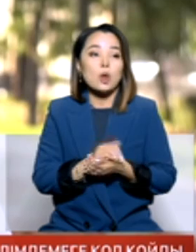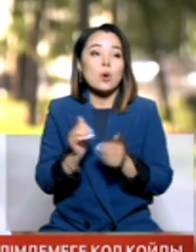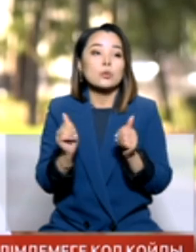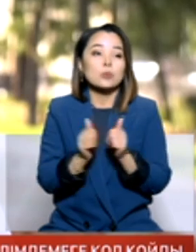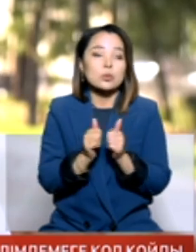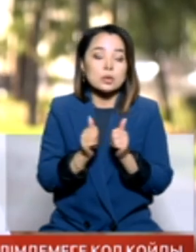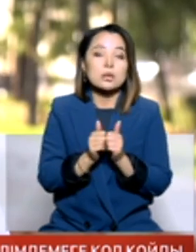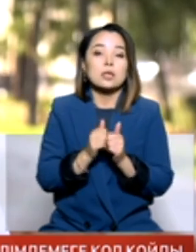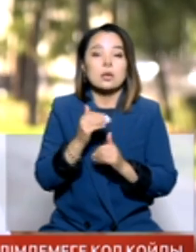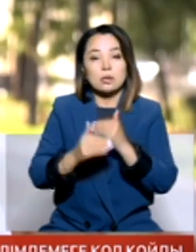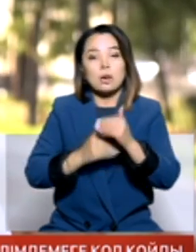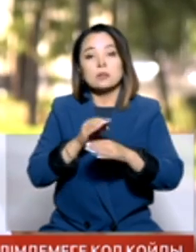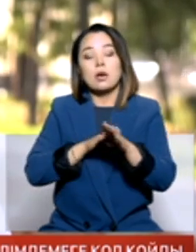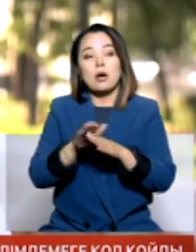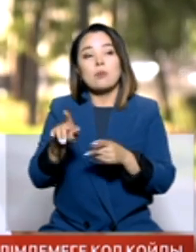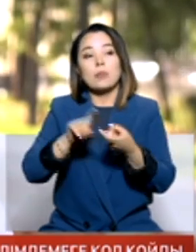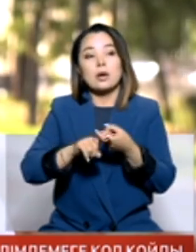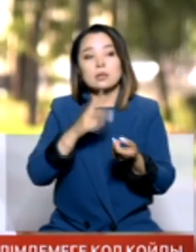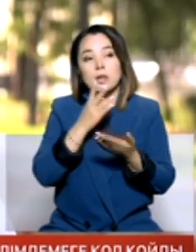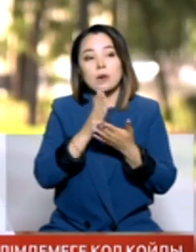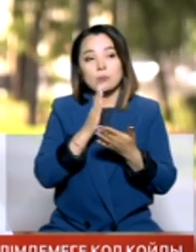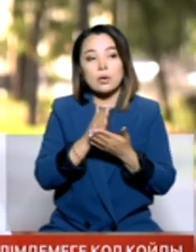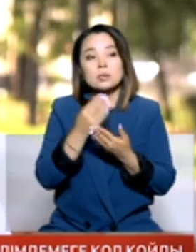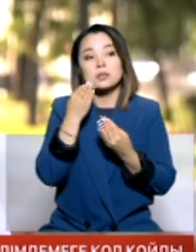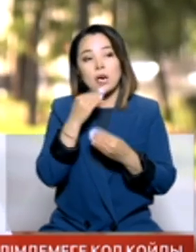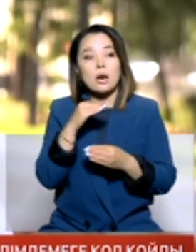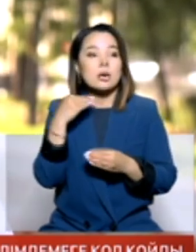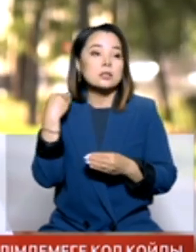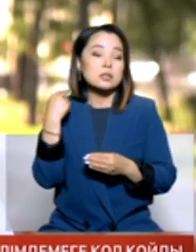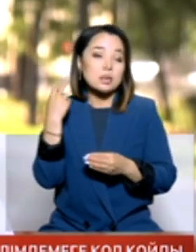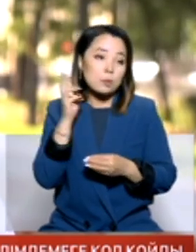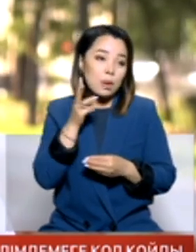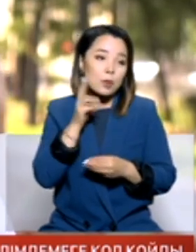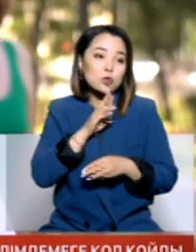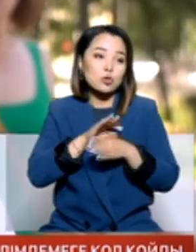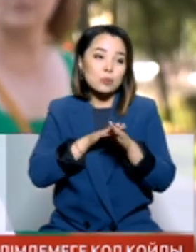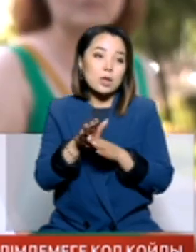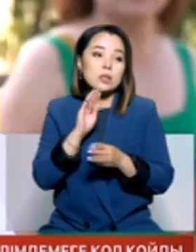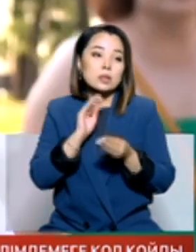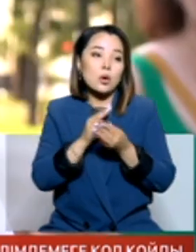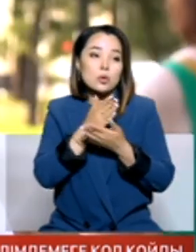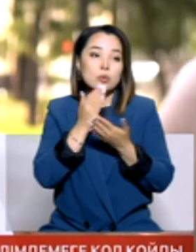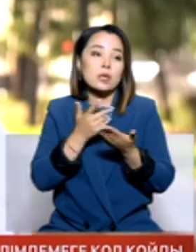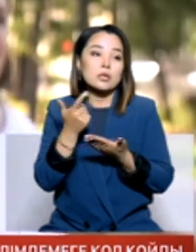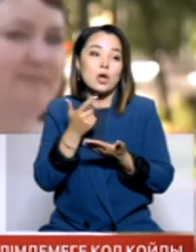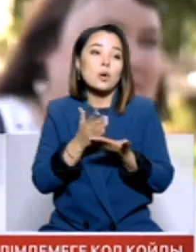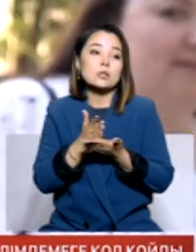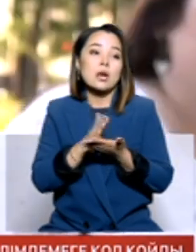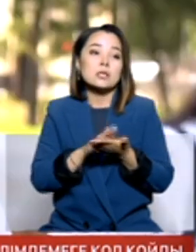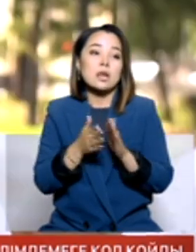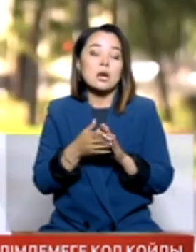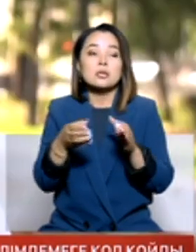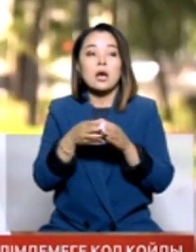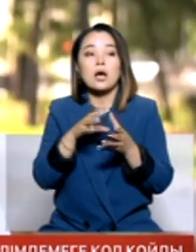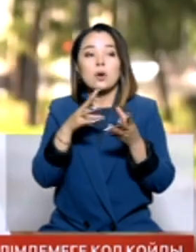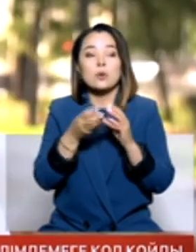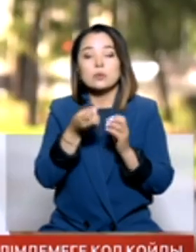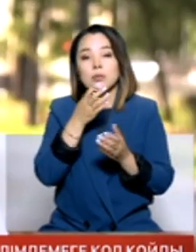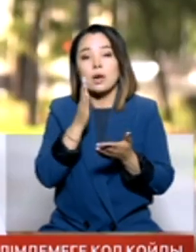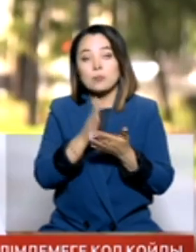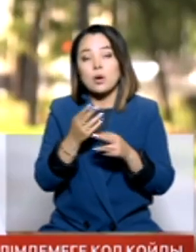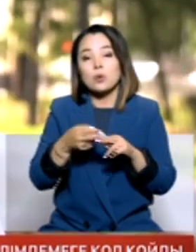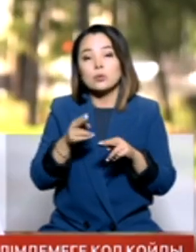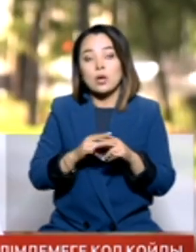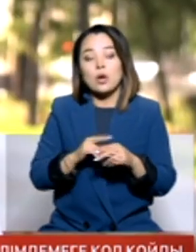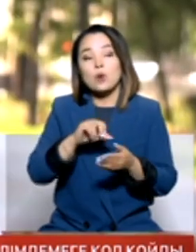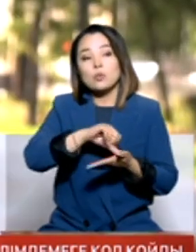және ілгерілеу деген сөздермен байланыстырады. Яғни сапалы дипломатиялық жұмыс осындай тұрақсыз геосаяси кезеңде өз нәтижесін берді. Енді